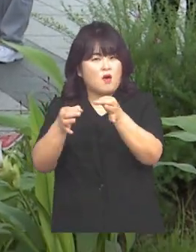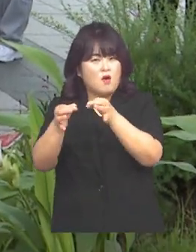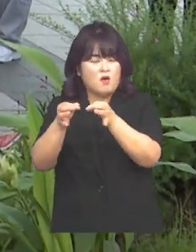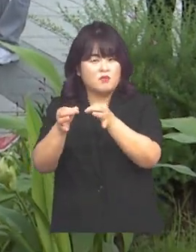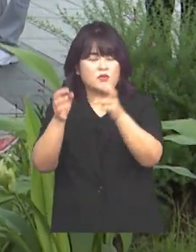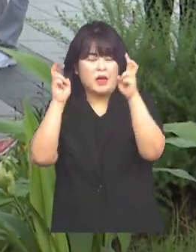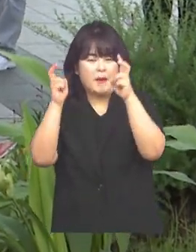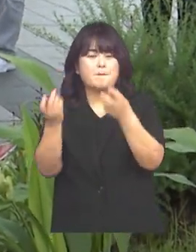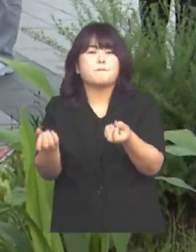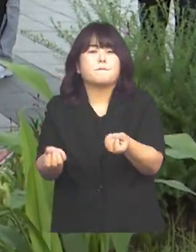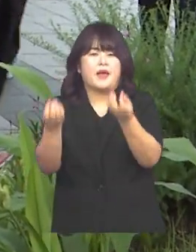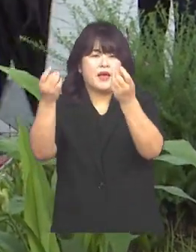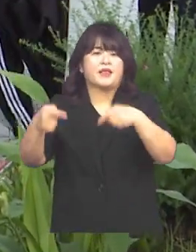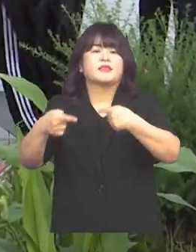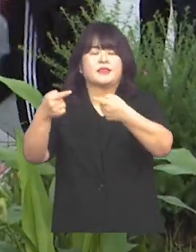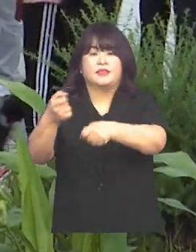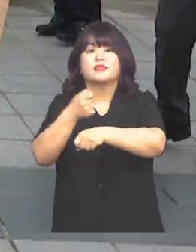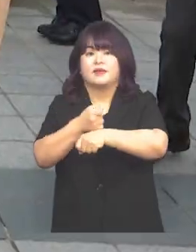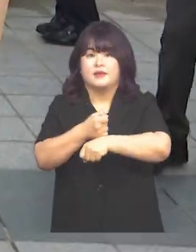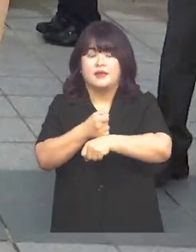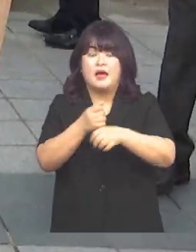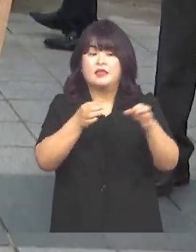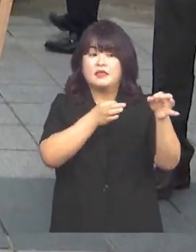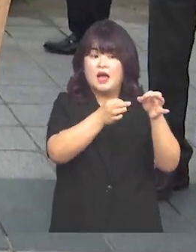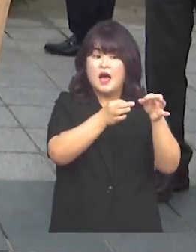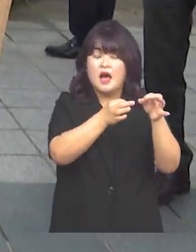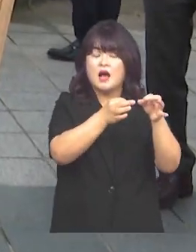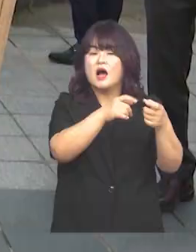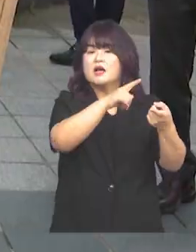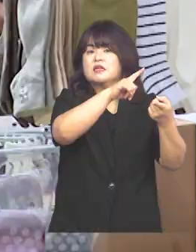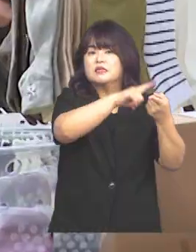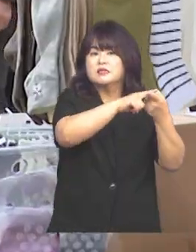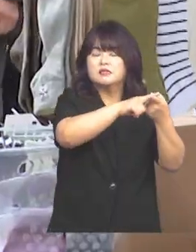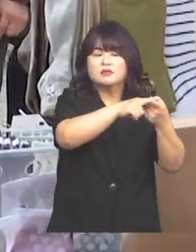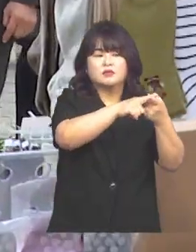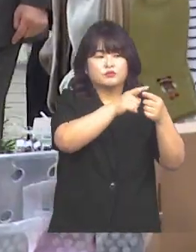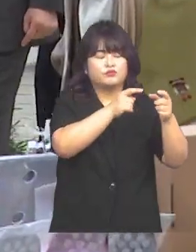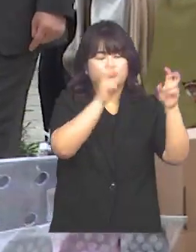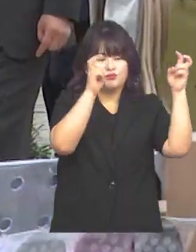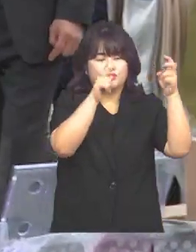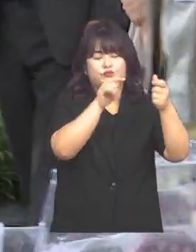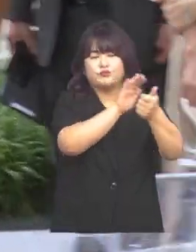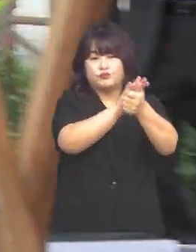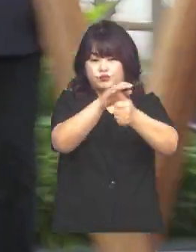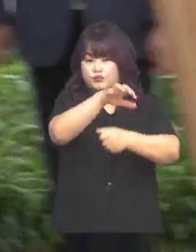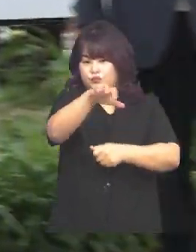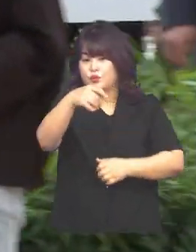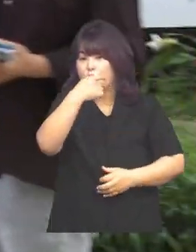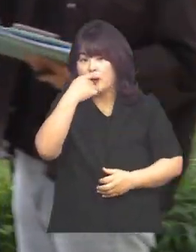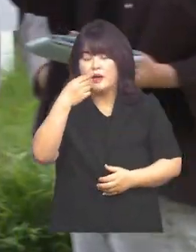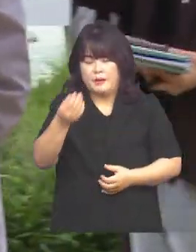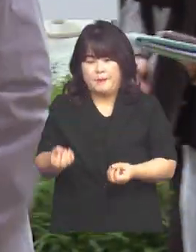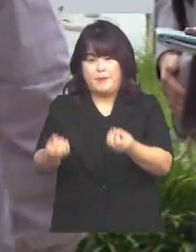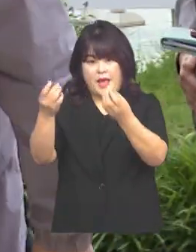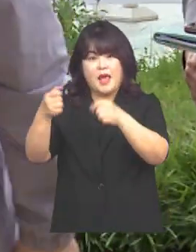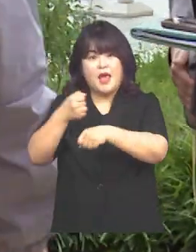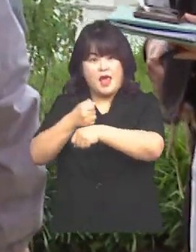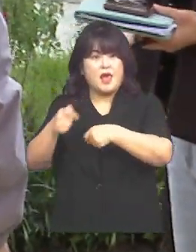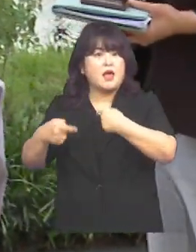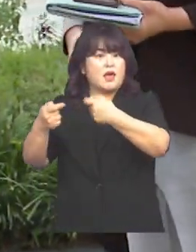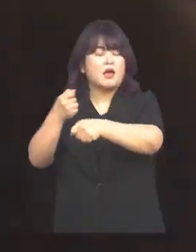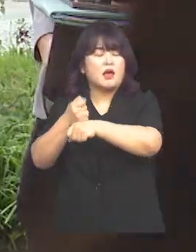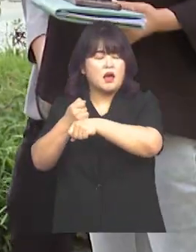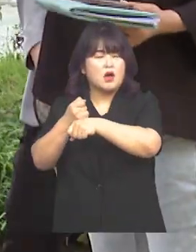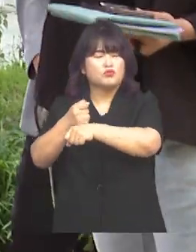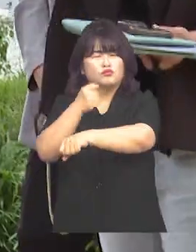찾았습니다. 이 시장은 사회적 경제 기업들의 부스를 돌아보며 관계자들을 격려한 뒤 개회식에 참석해